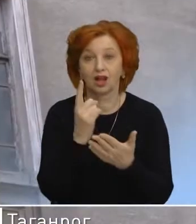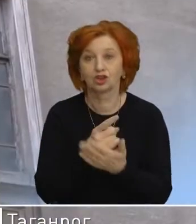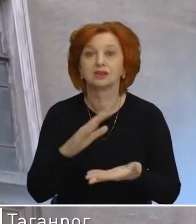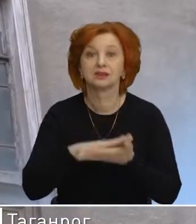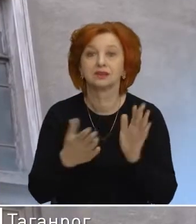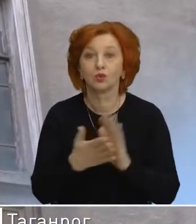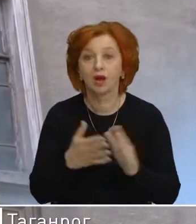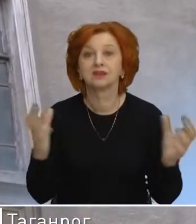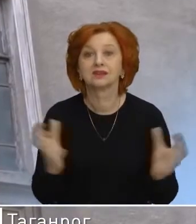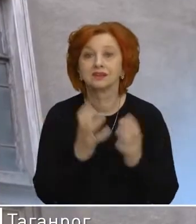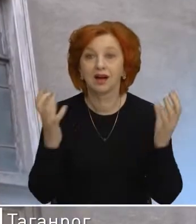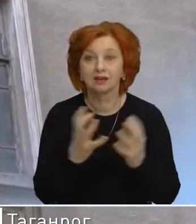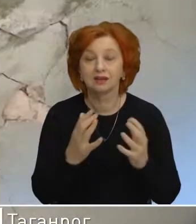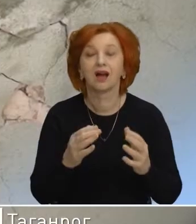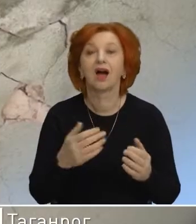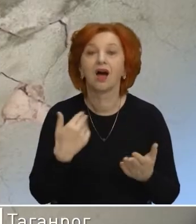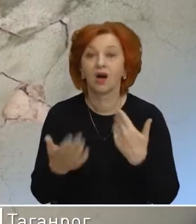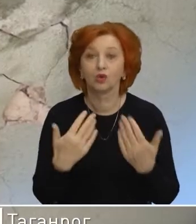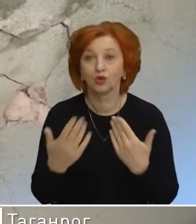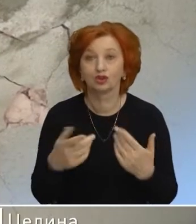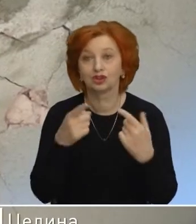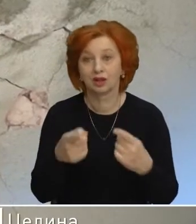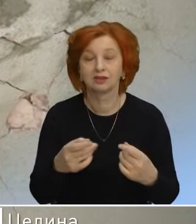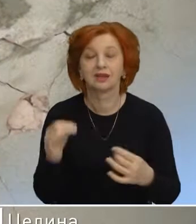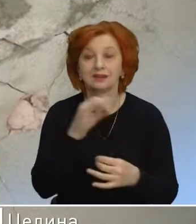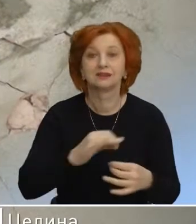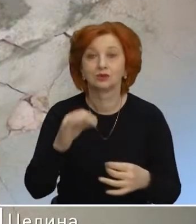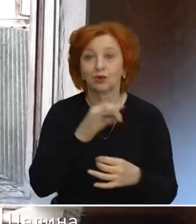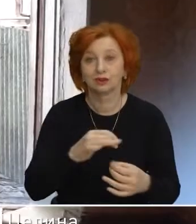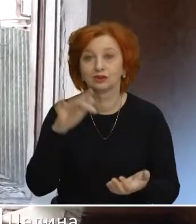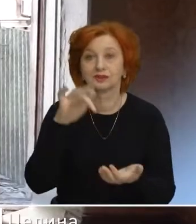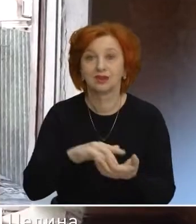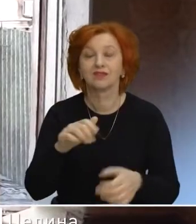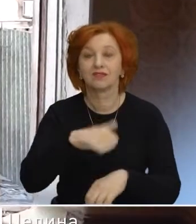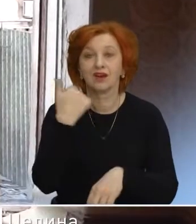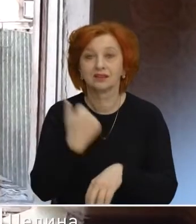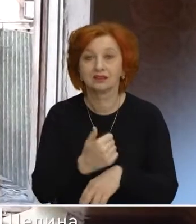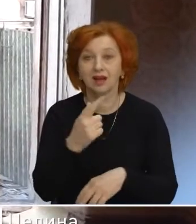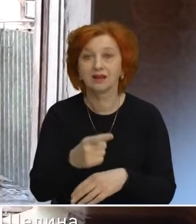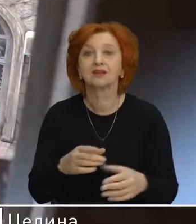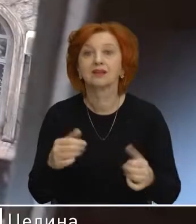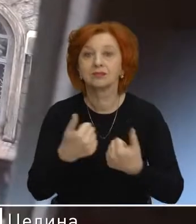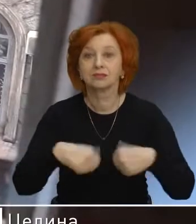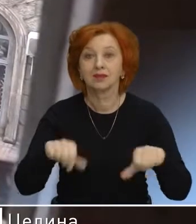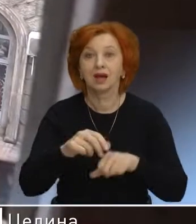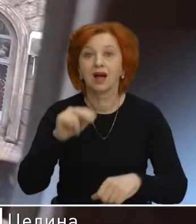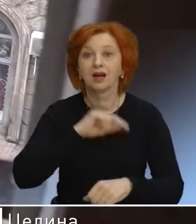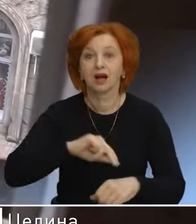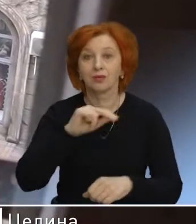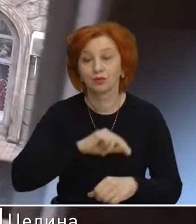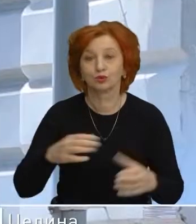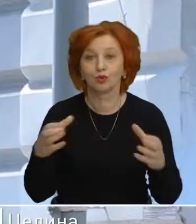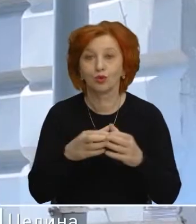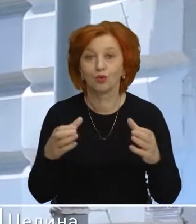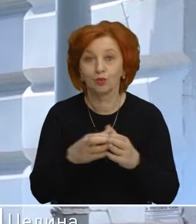ситуации, сохранения и бережного развития исторической городской среды. Возглавит межведомственную рабочую группу председатель